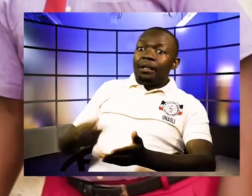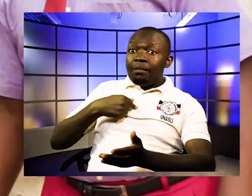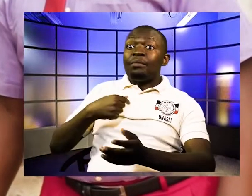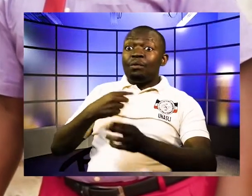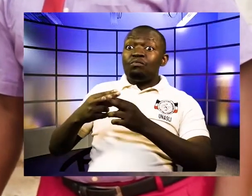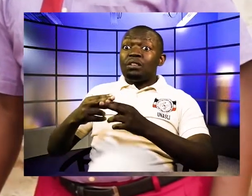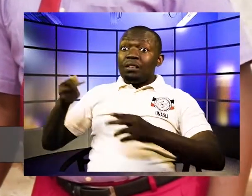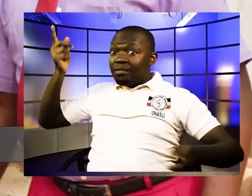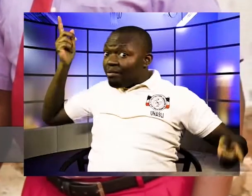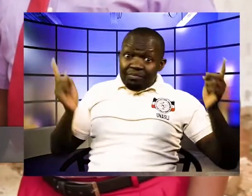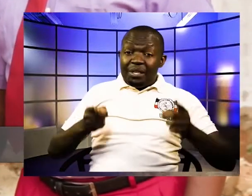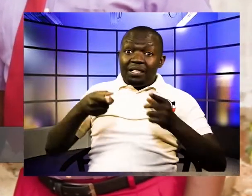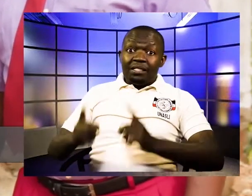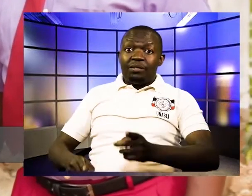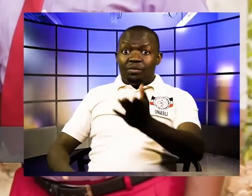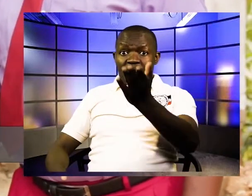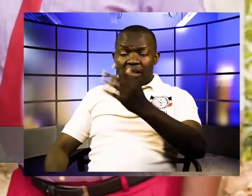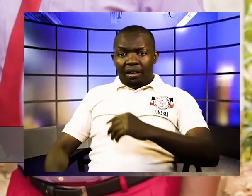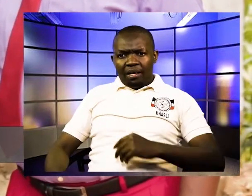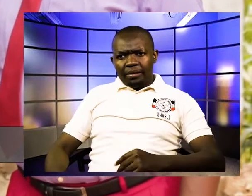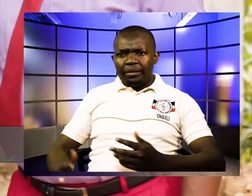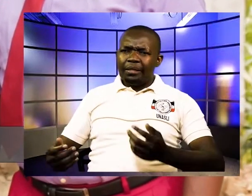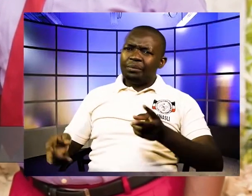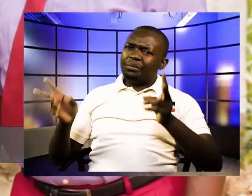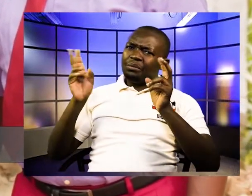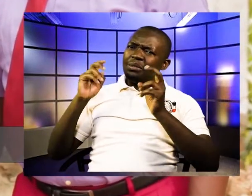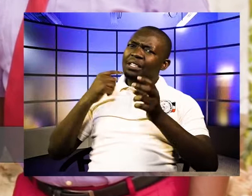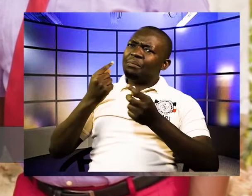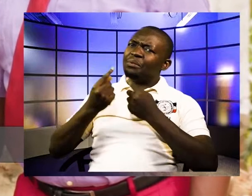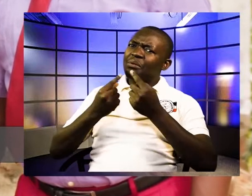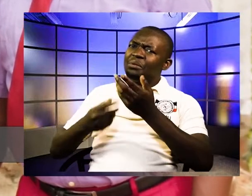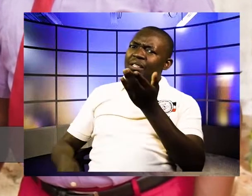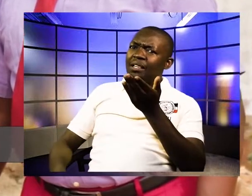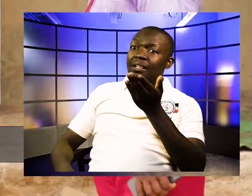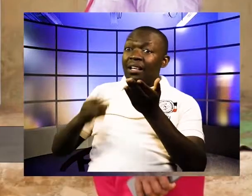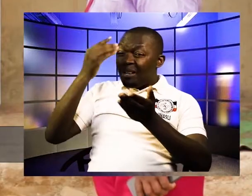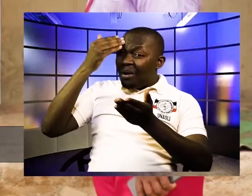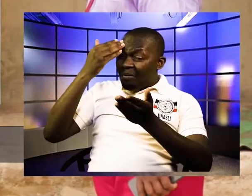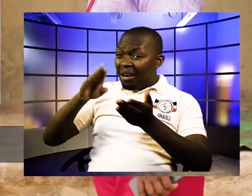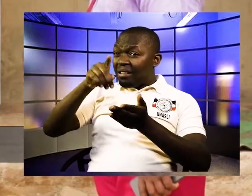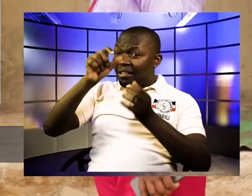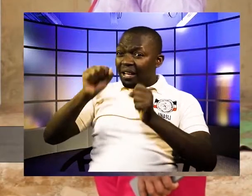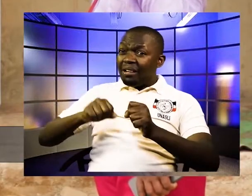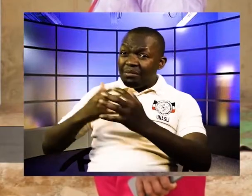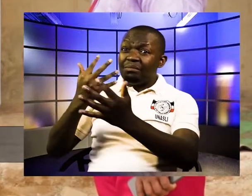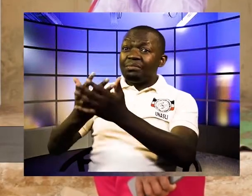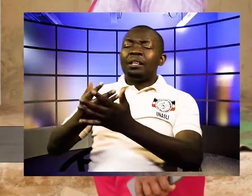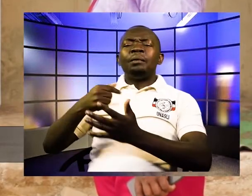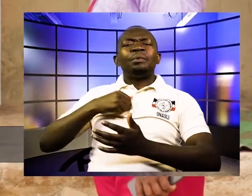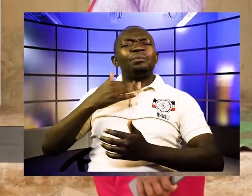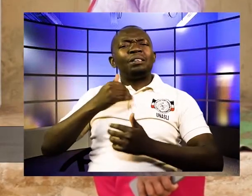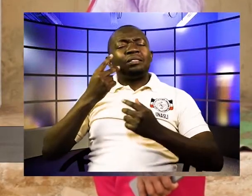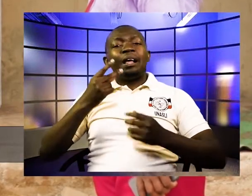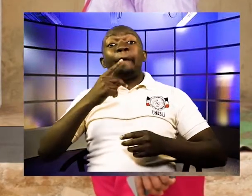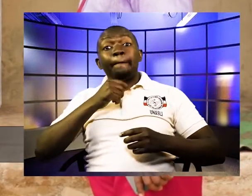Eh? Kale uli abiyoyogera. Okimanya techo chikusibya. Nze sagala musajja kwa mukazi